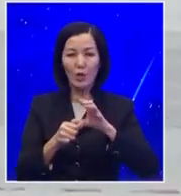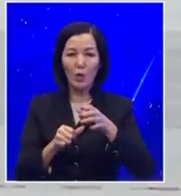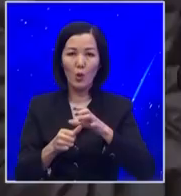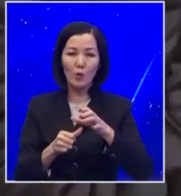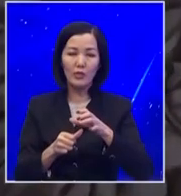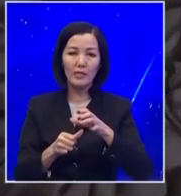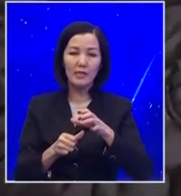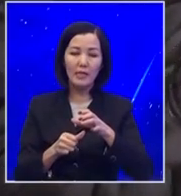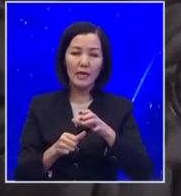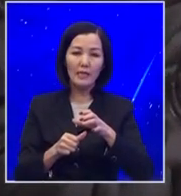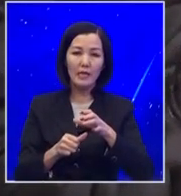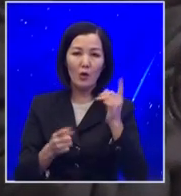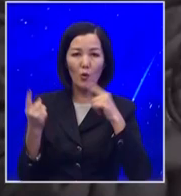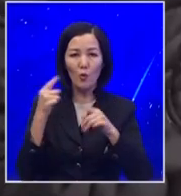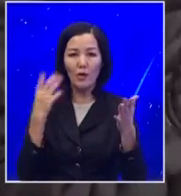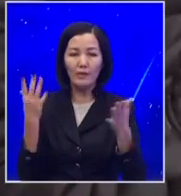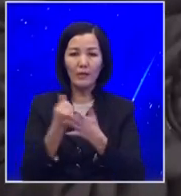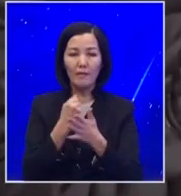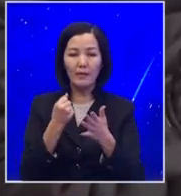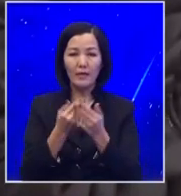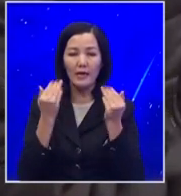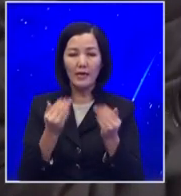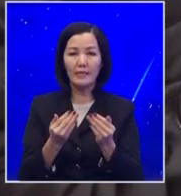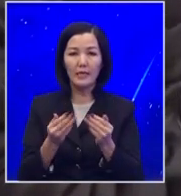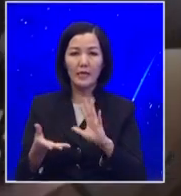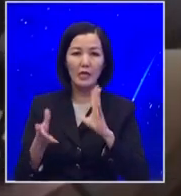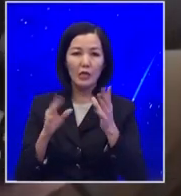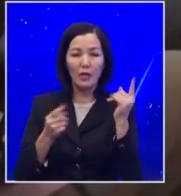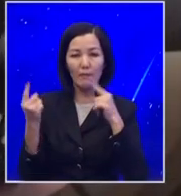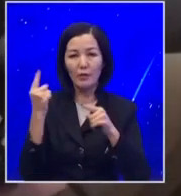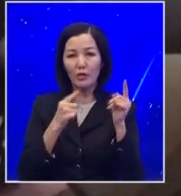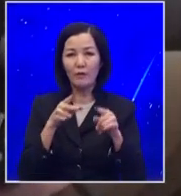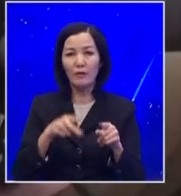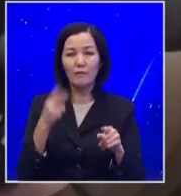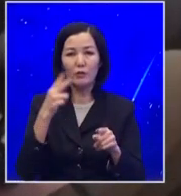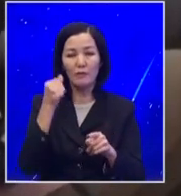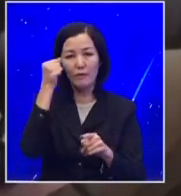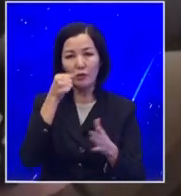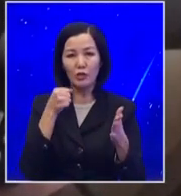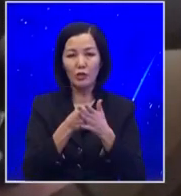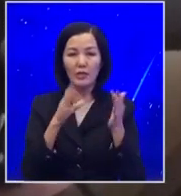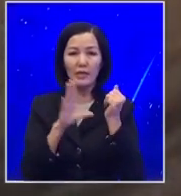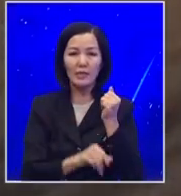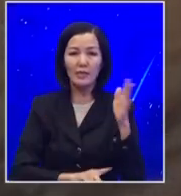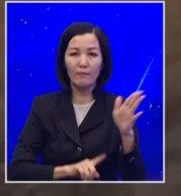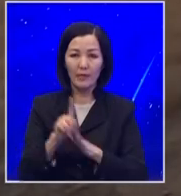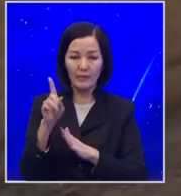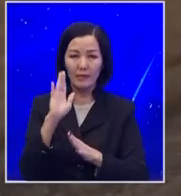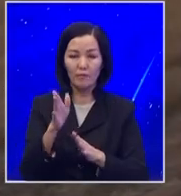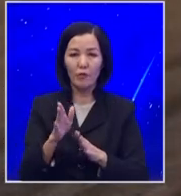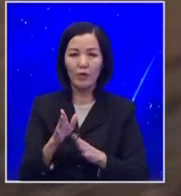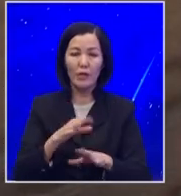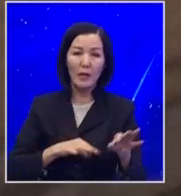Әскери және азаматтық мақсатта пайдалануға болатын әуе көлігін жаппай шығару 2021 жылдың соңына дейін бастау көзделіп отыр.